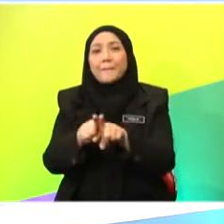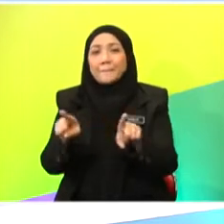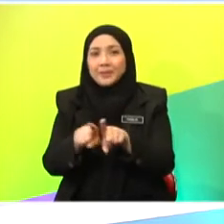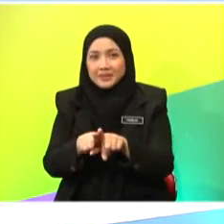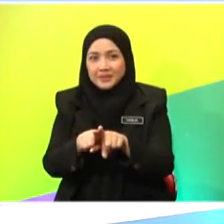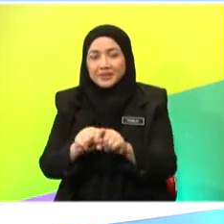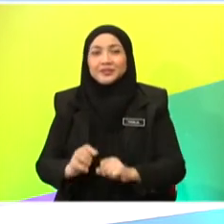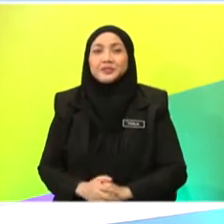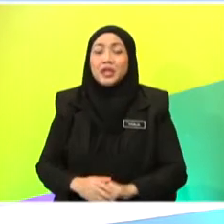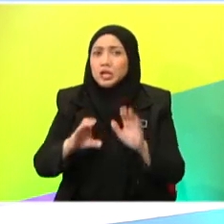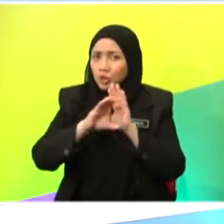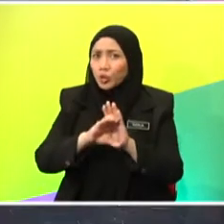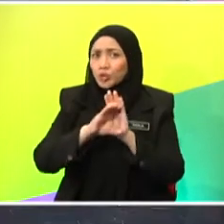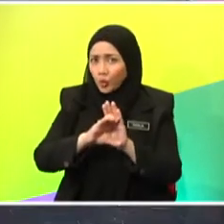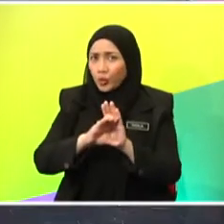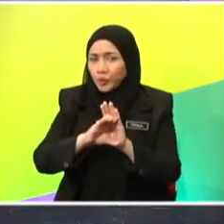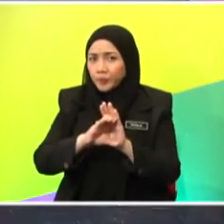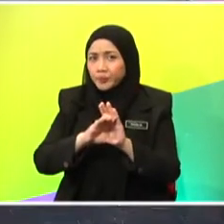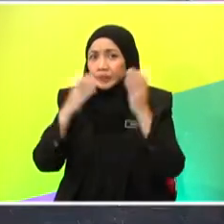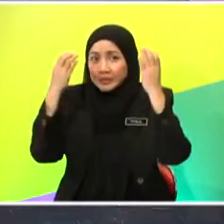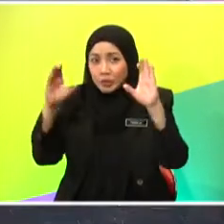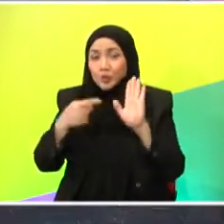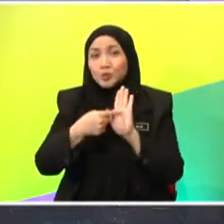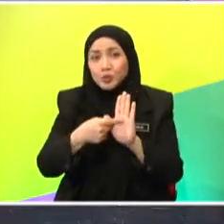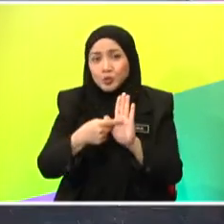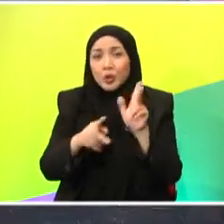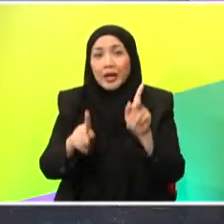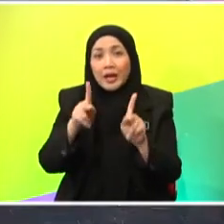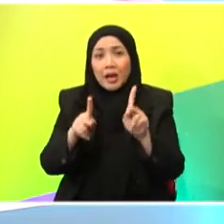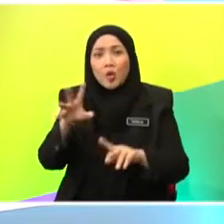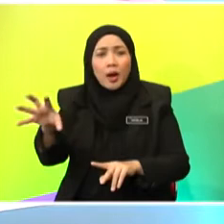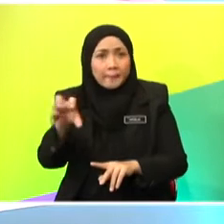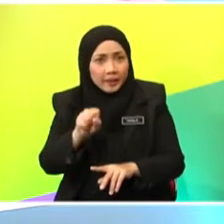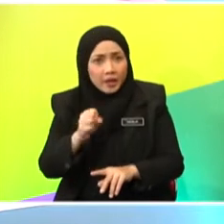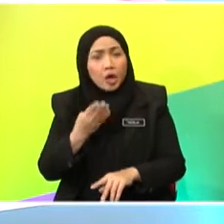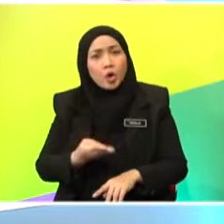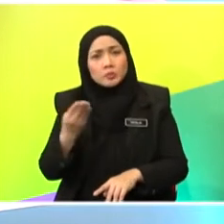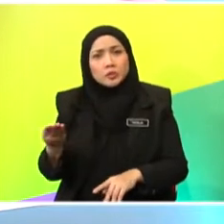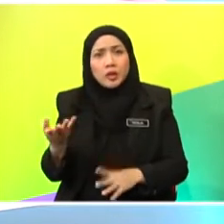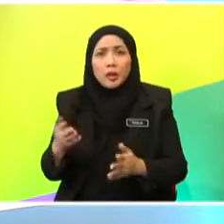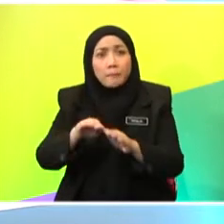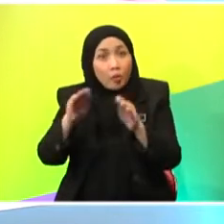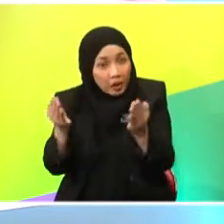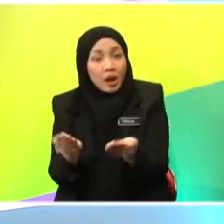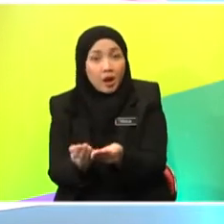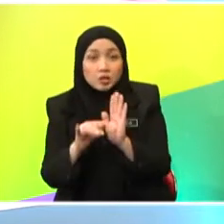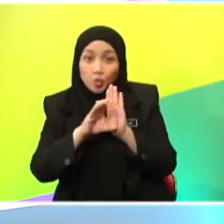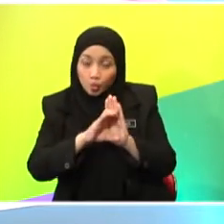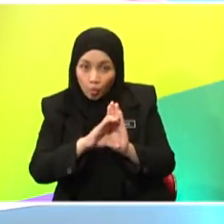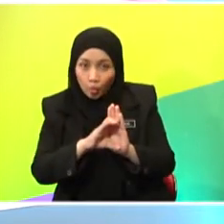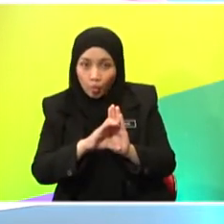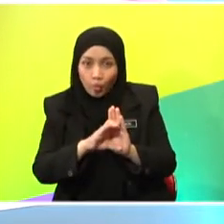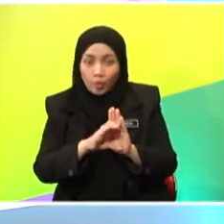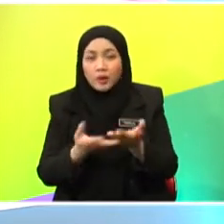contoh kalau saya beli Tunjukkan sini kalau saya ambil ini tadi kita baca karena ini adalah bola jadi